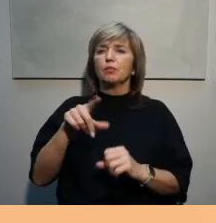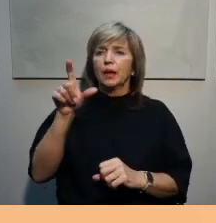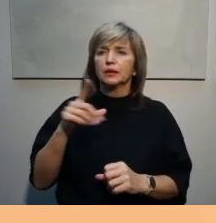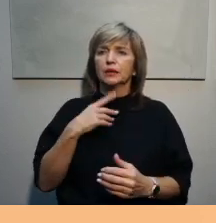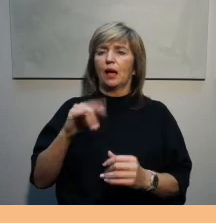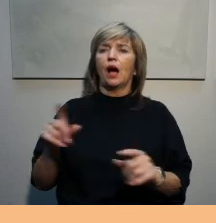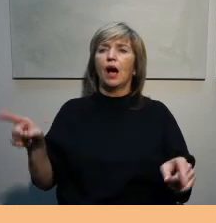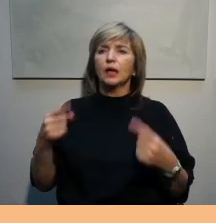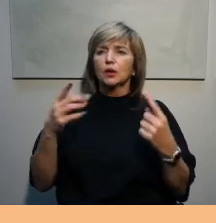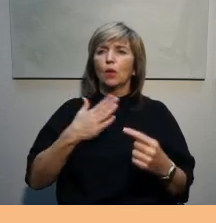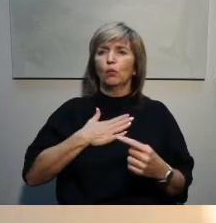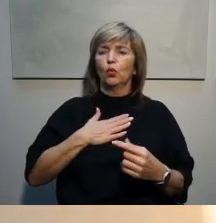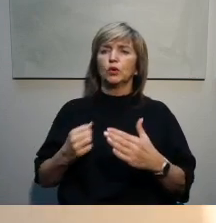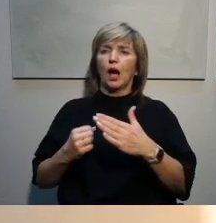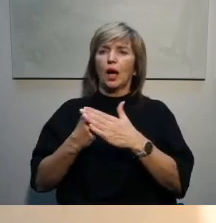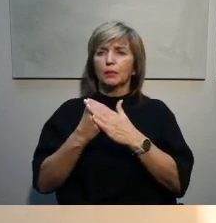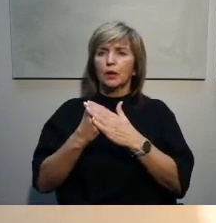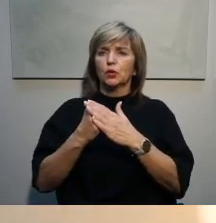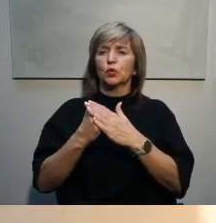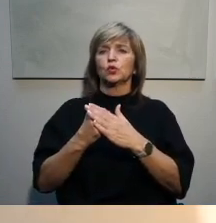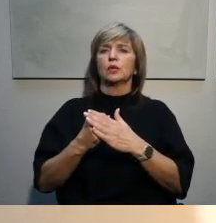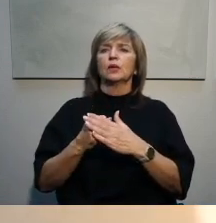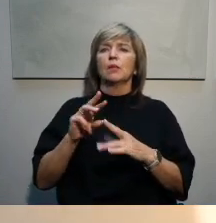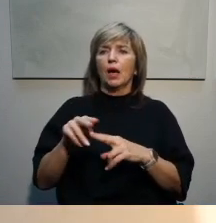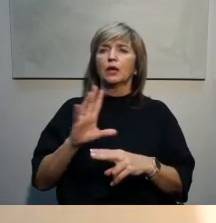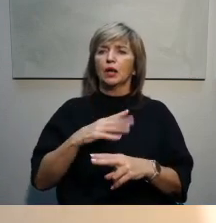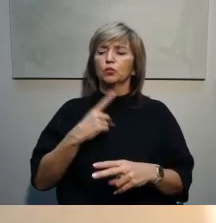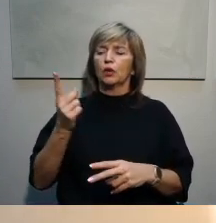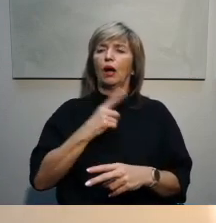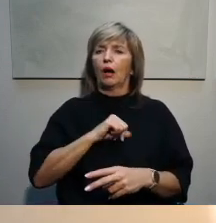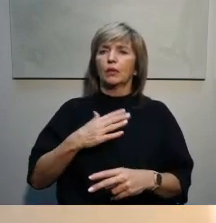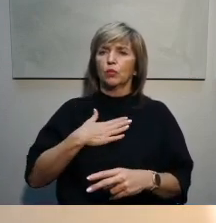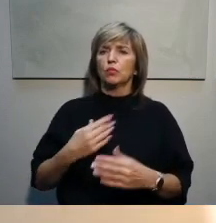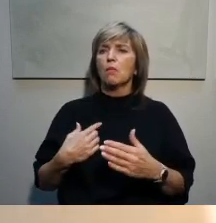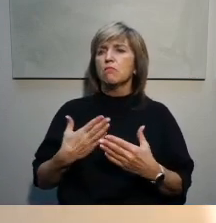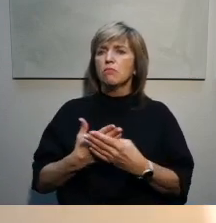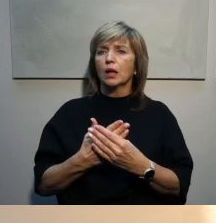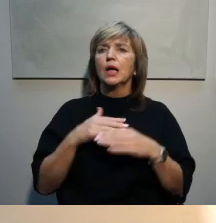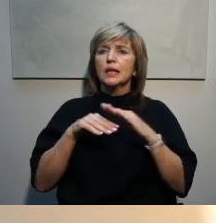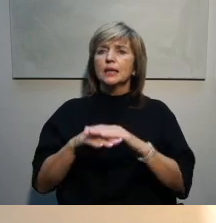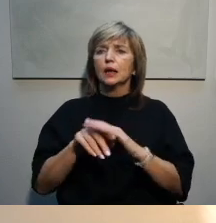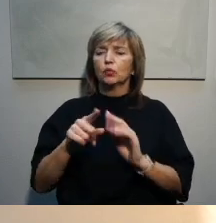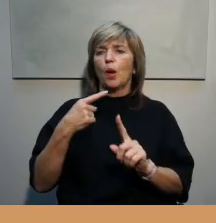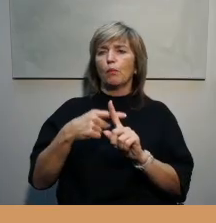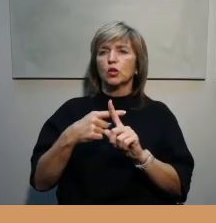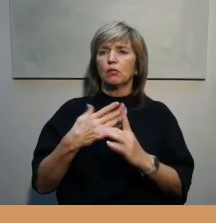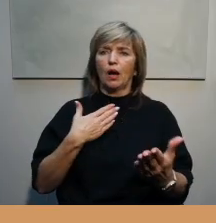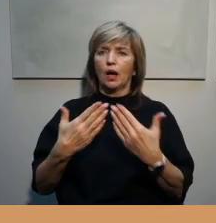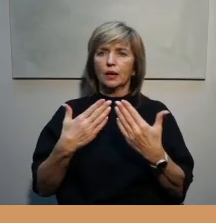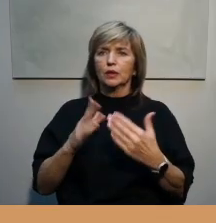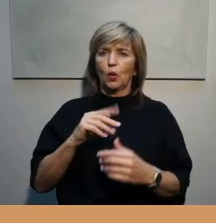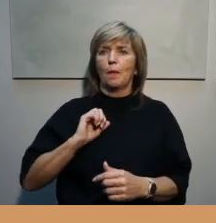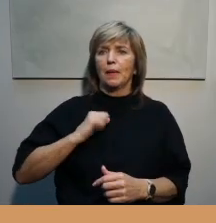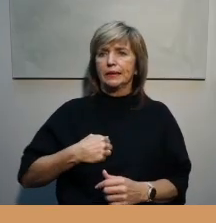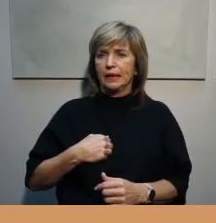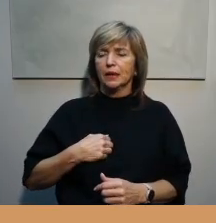ir attīstīt mūsu atbalsta mehānismus savus, kas mums katram palīdz, un saglabāt to pozitīvo attieksmi un